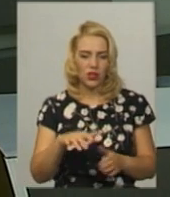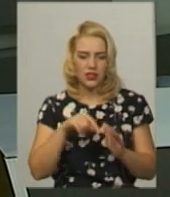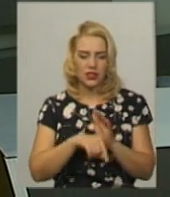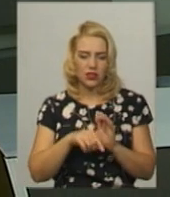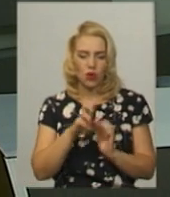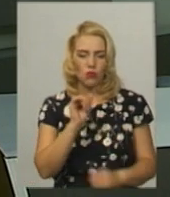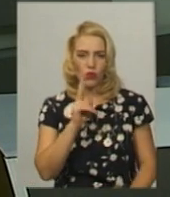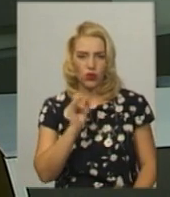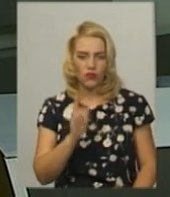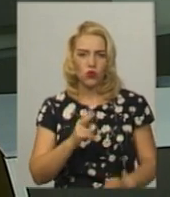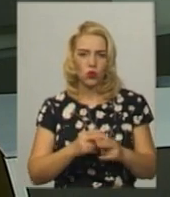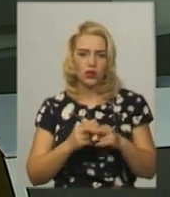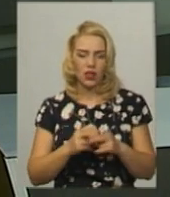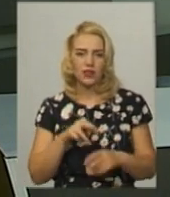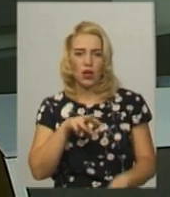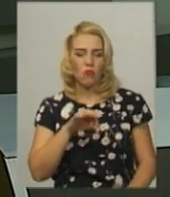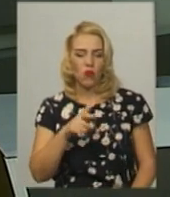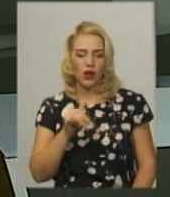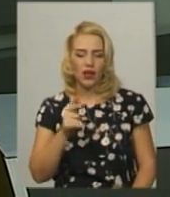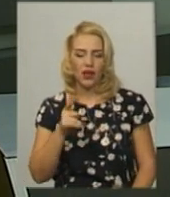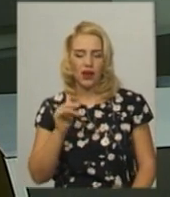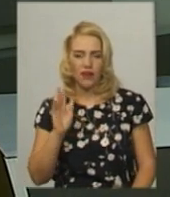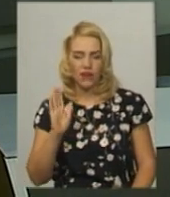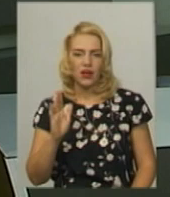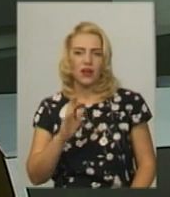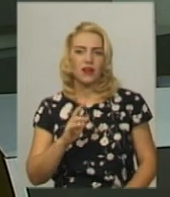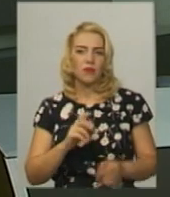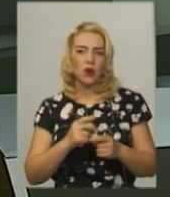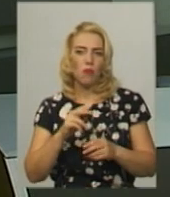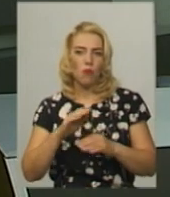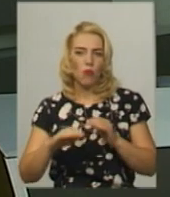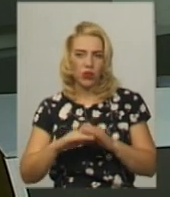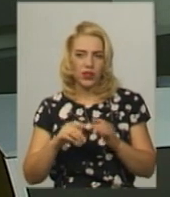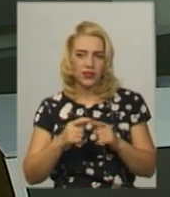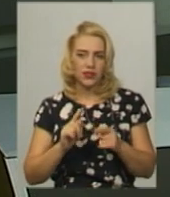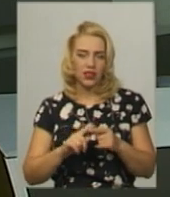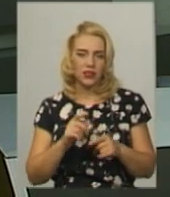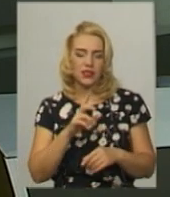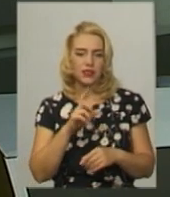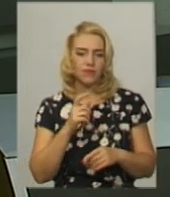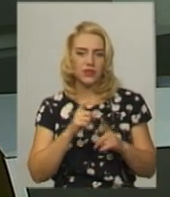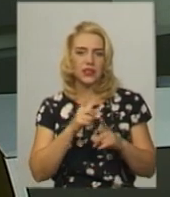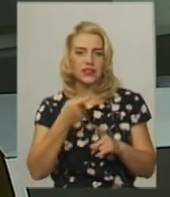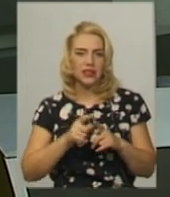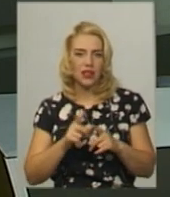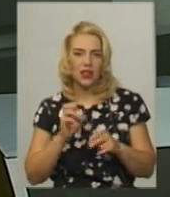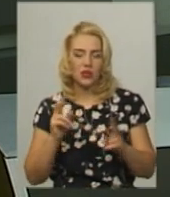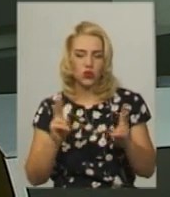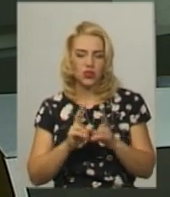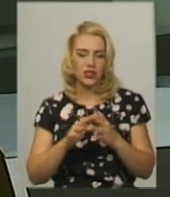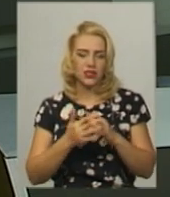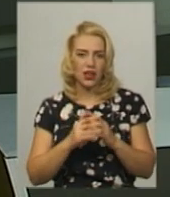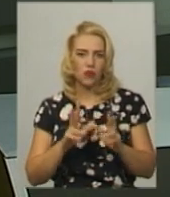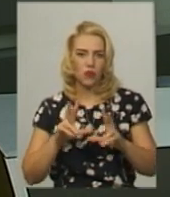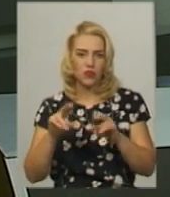Гуків-Дунаївці-Могилів-Подільський. Про це розповів голова Гуківської об'єднаної тергромади Петро Ільницький. За його словами, це на зустрічі з селянами